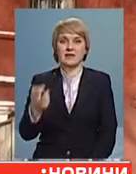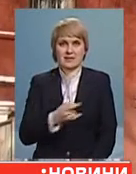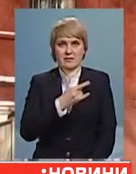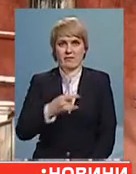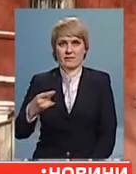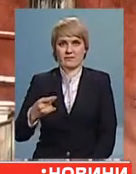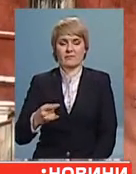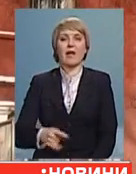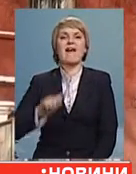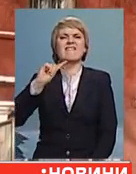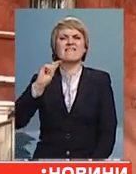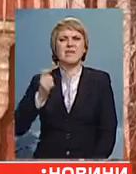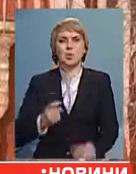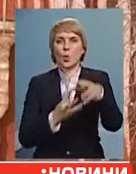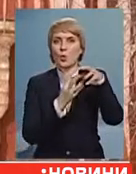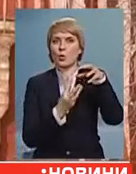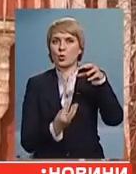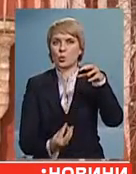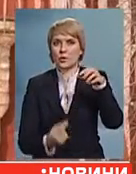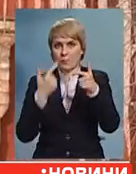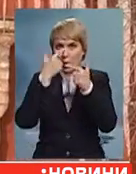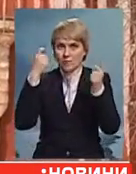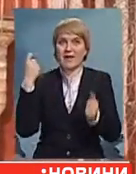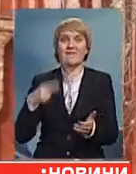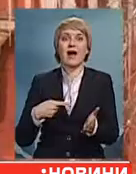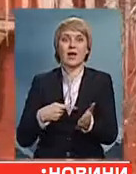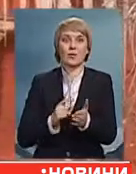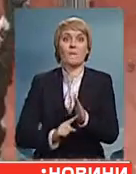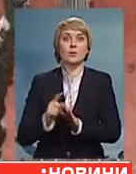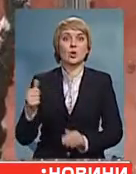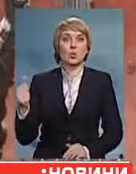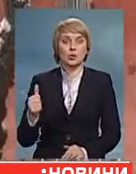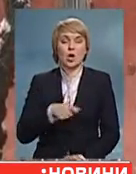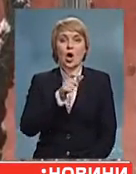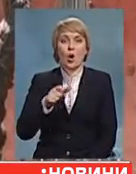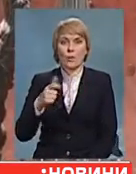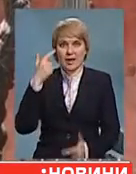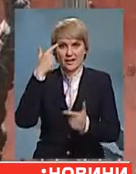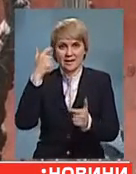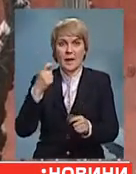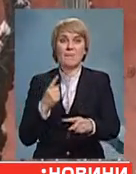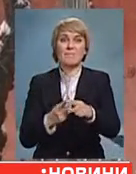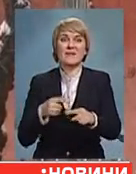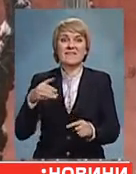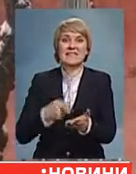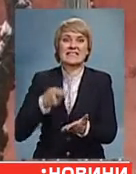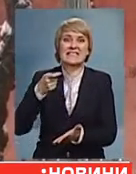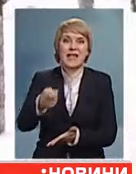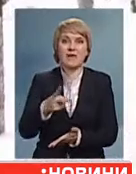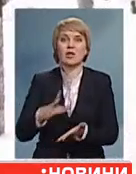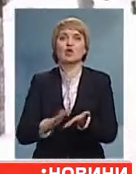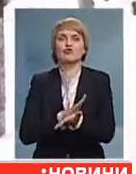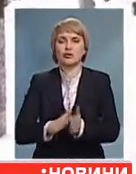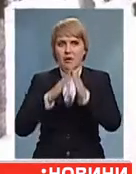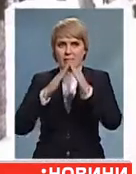Війну бурулькам оголосили в Харкові. Від початку тижня городяни надіслали комунальникам 500 заявок на чищення дахів.